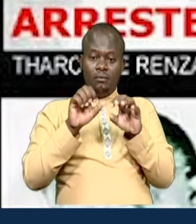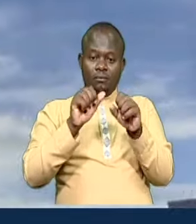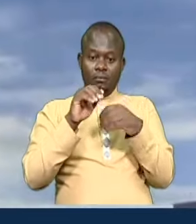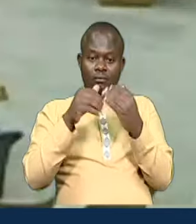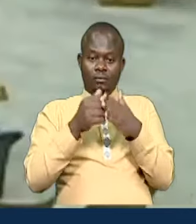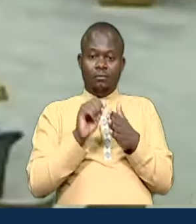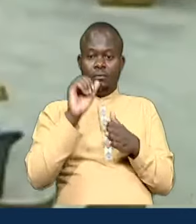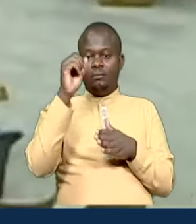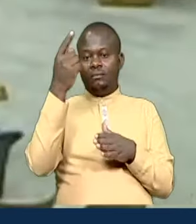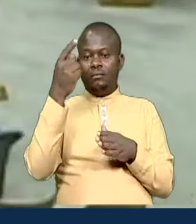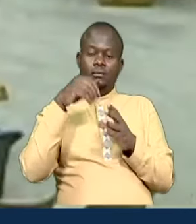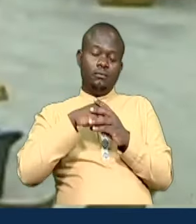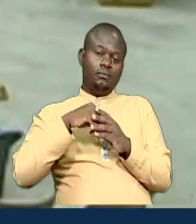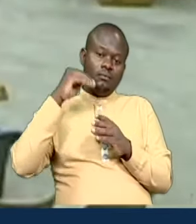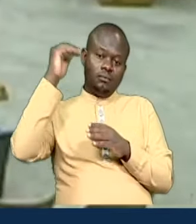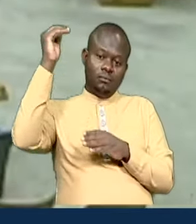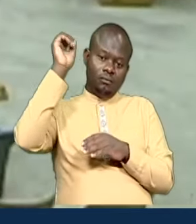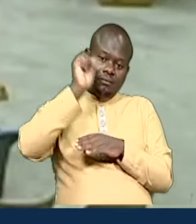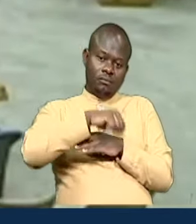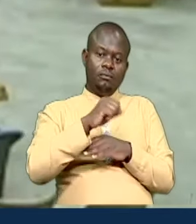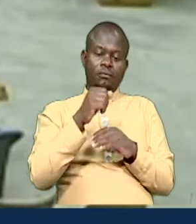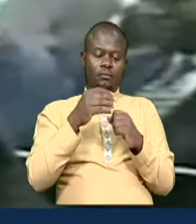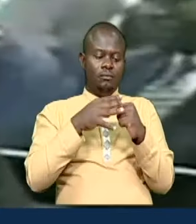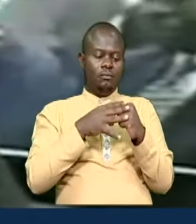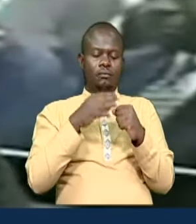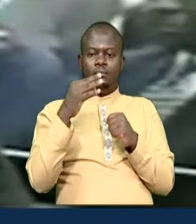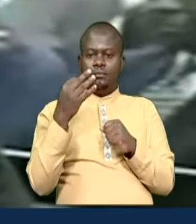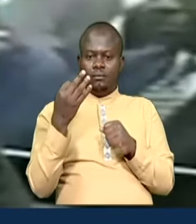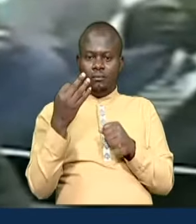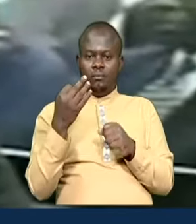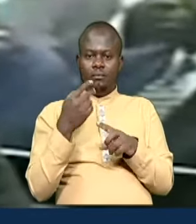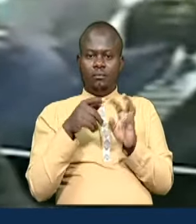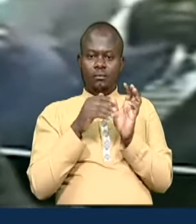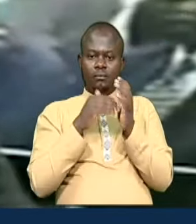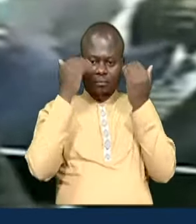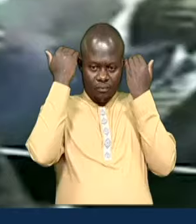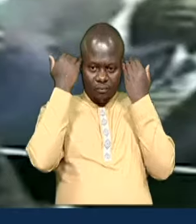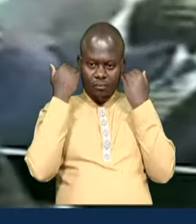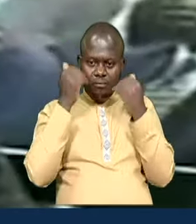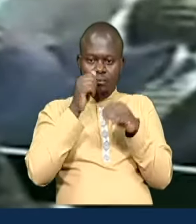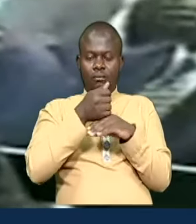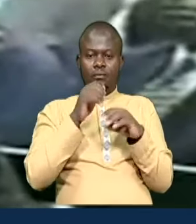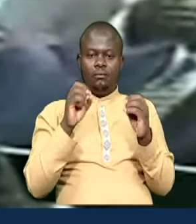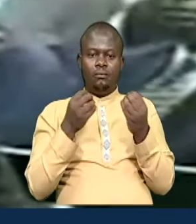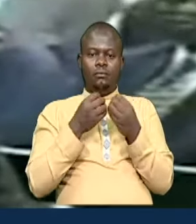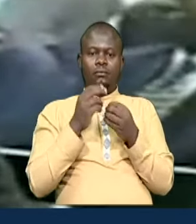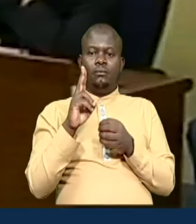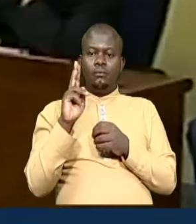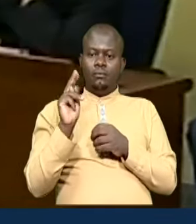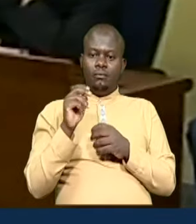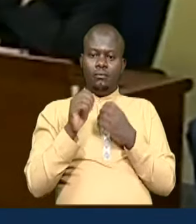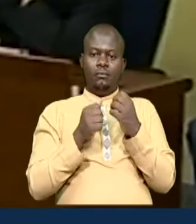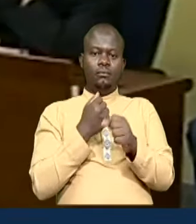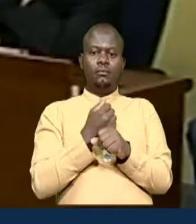ku isonga muri baruharwa rwariho 93, ariko uru rukiko rwashyizweho n'umuryango w'abibumbye mu